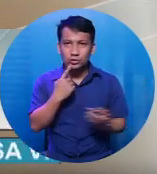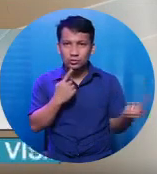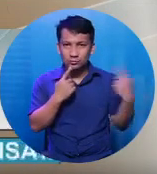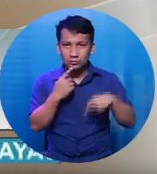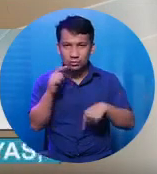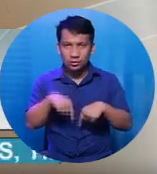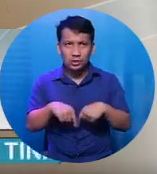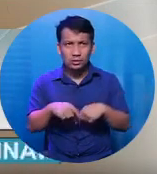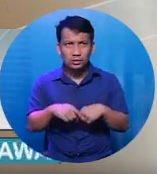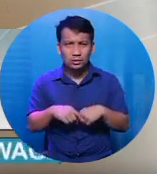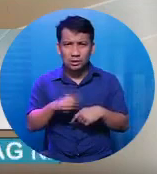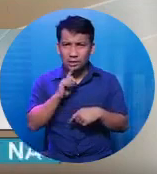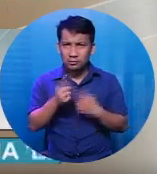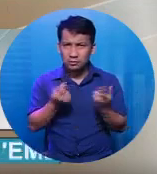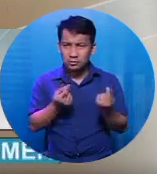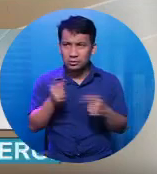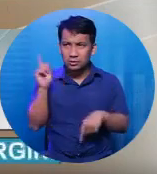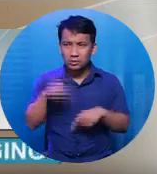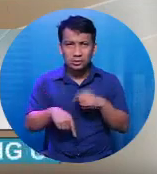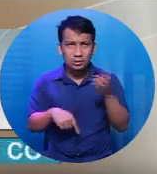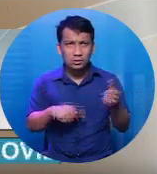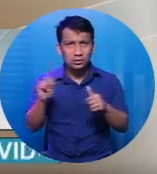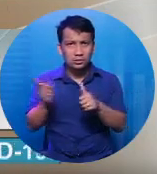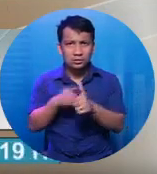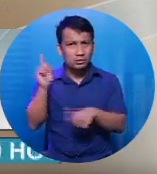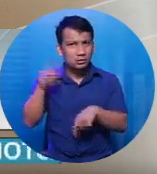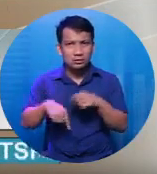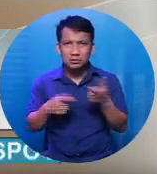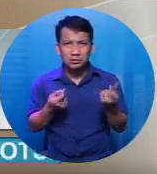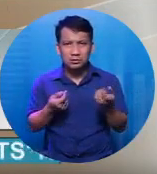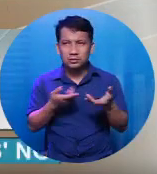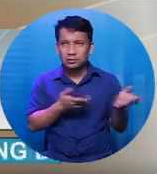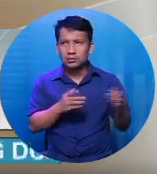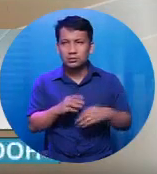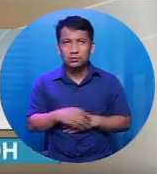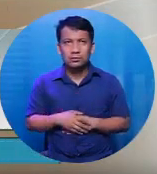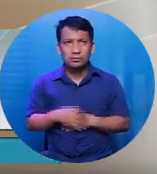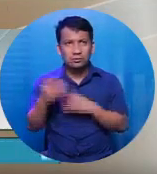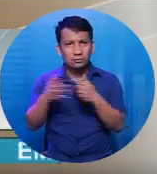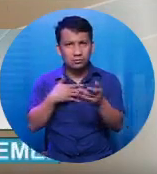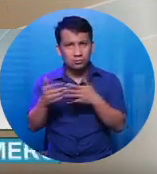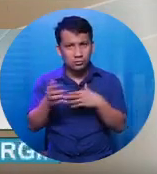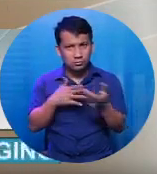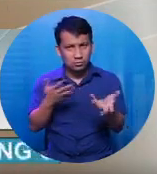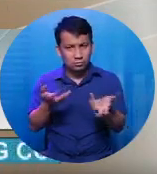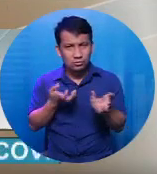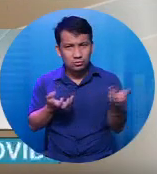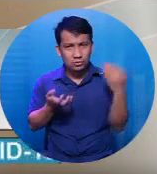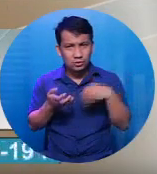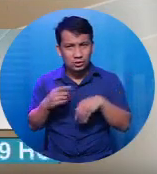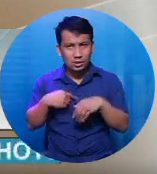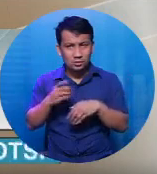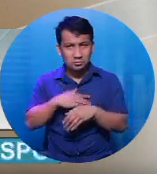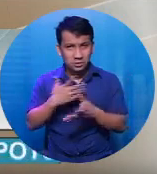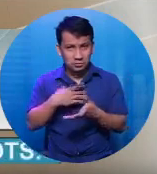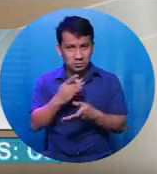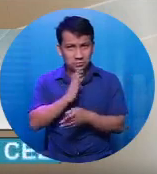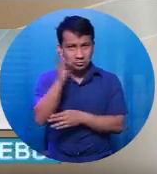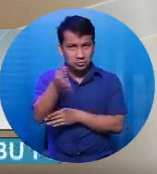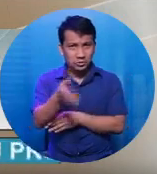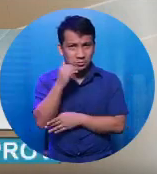ka. Ganun dapat yung ginama mo in the first place, gusto, hindi yung ganyan. Mas ginugusto mo, pupunta ka dun sa may babae mo.